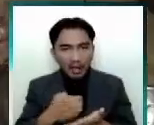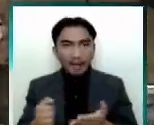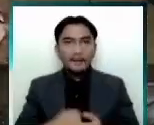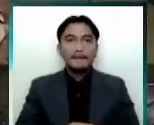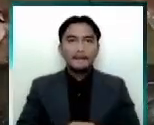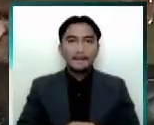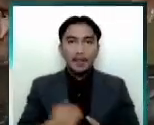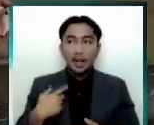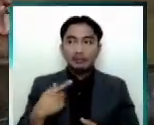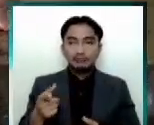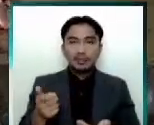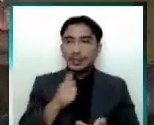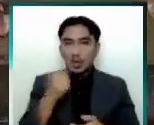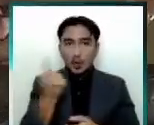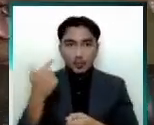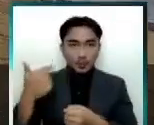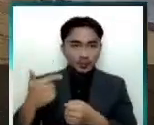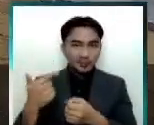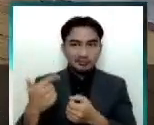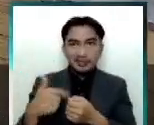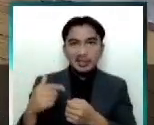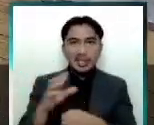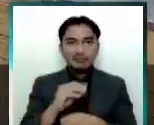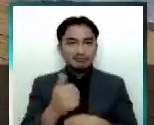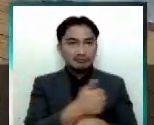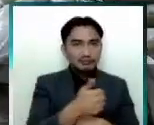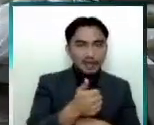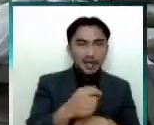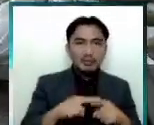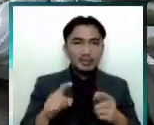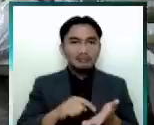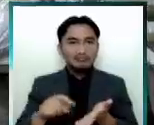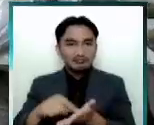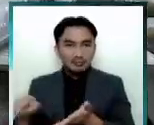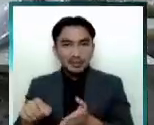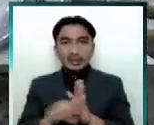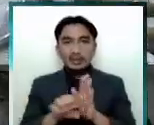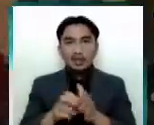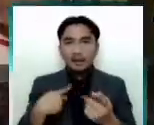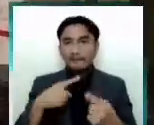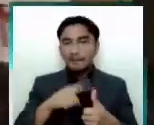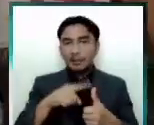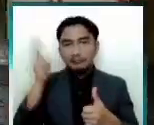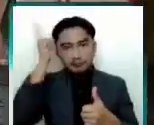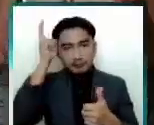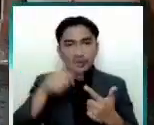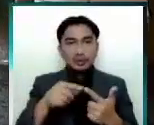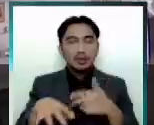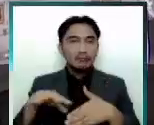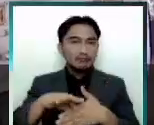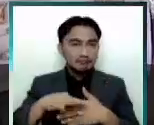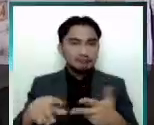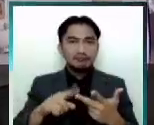pati presyo ng mga bilihin ay mahila rin ang taas presyo sa krudo. Partikular ang mga gulay, karne at isda na binabiyahe pa mula sa